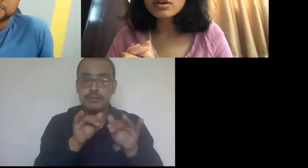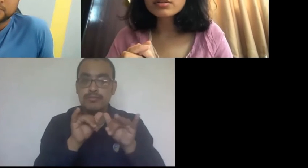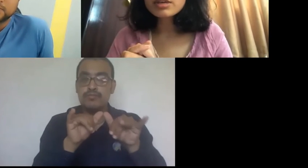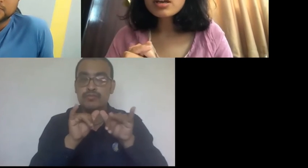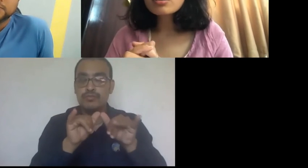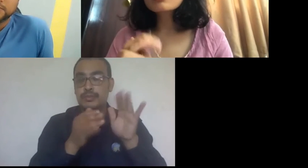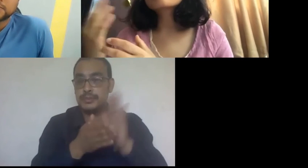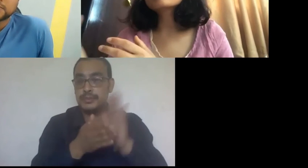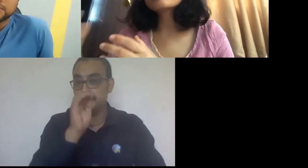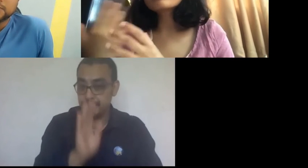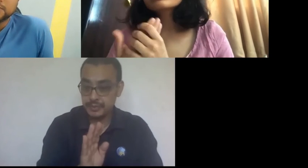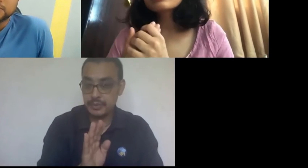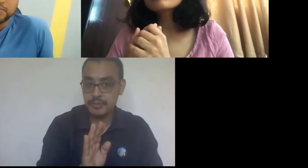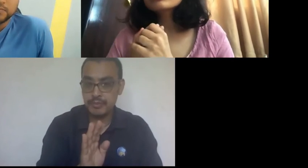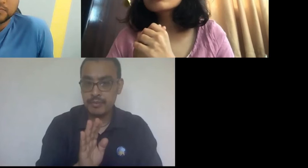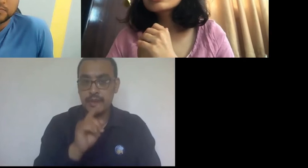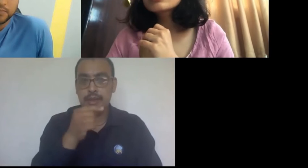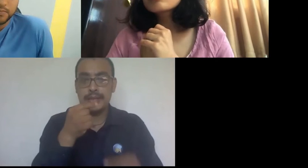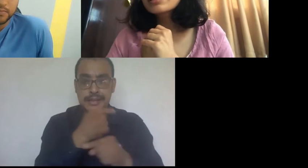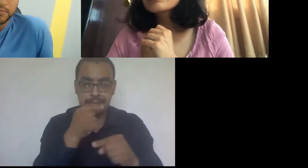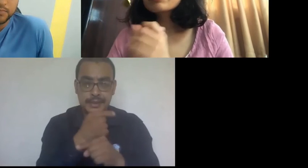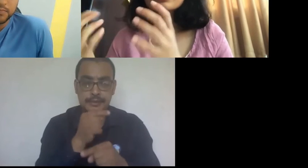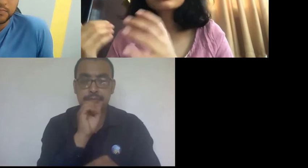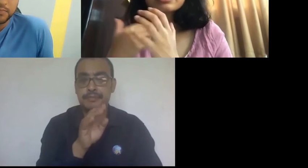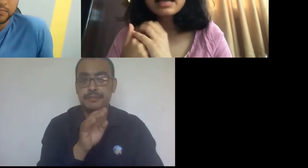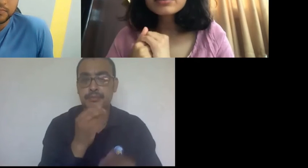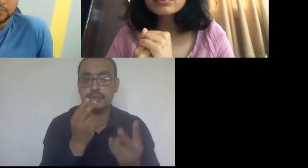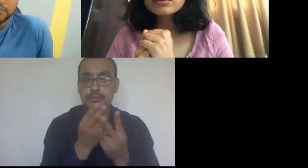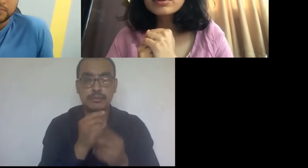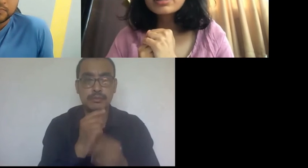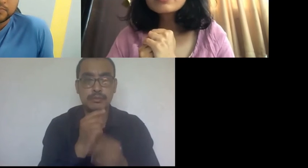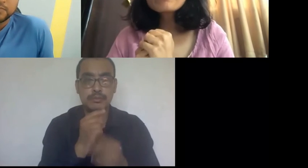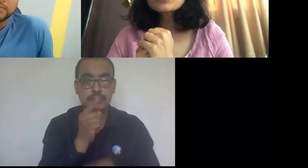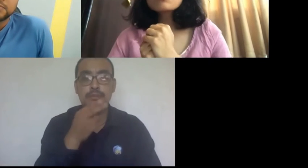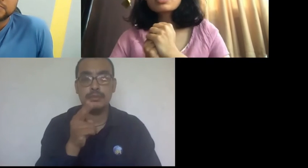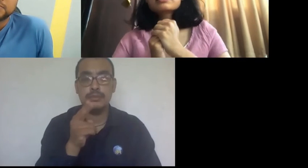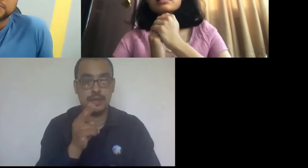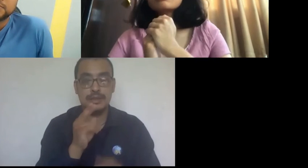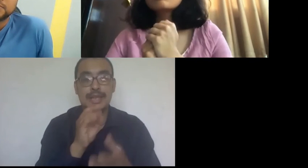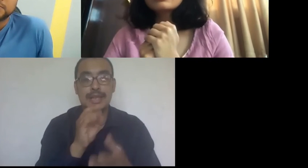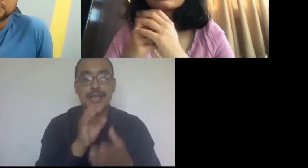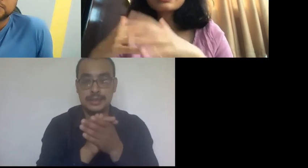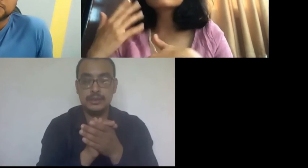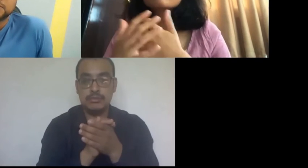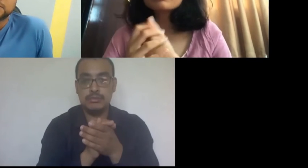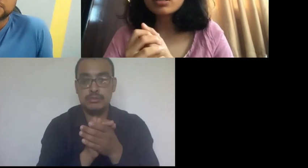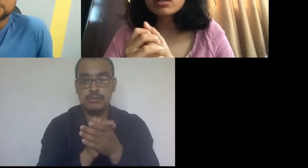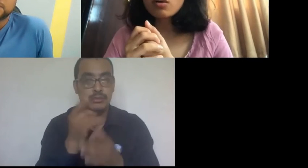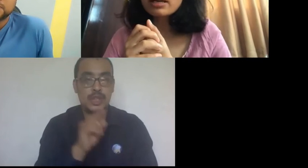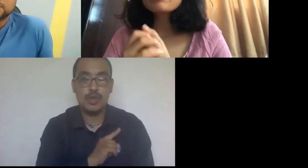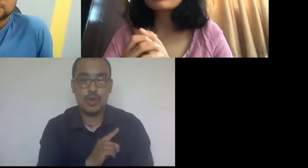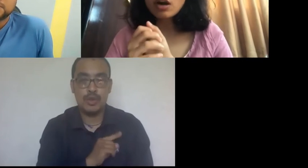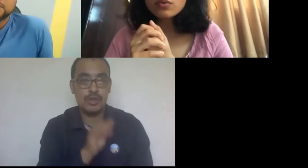गर्न सक्छौँ। मलाई एउटा इक्जाम्पल के दिन मलाई भन्दा मेरो एकजना क्लाइन्ट हुनुहुन्थ्यो होइन, उहाँ चाहिँ एन्जाइटी